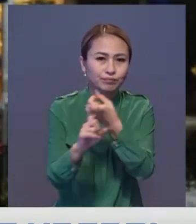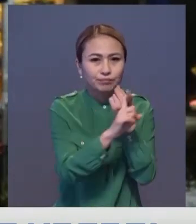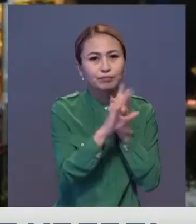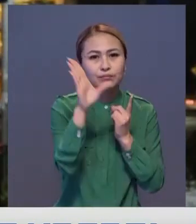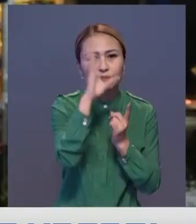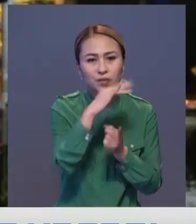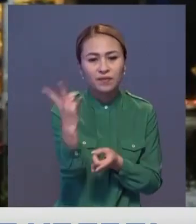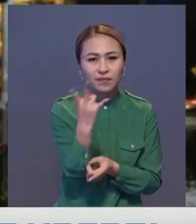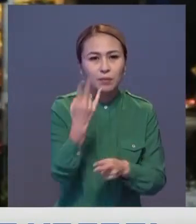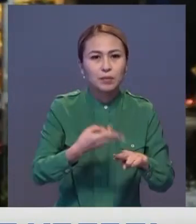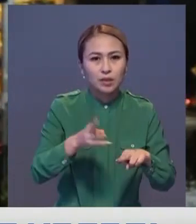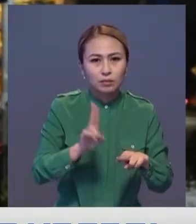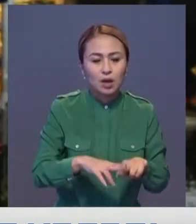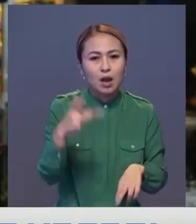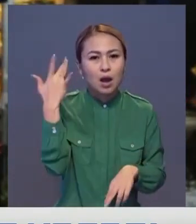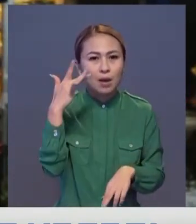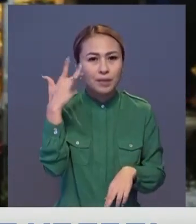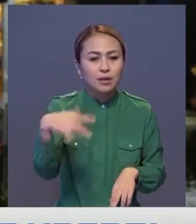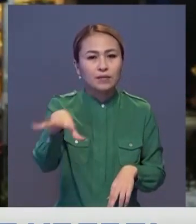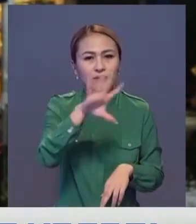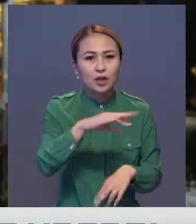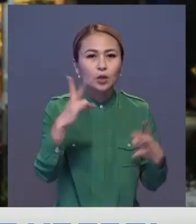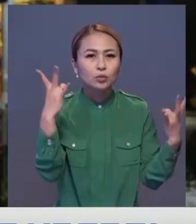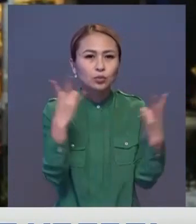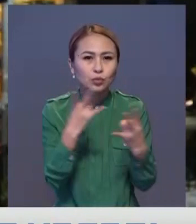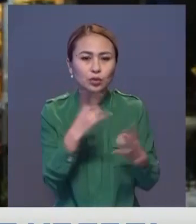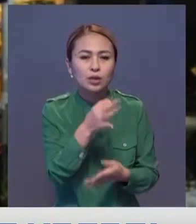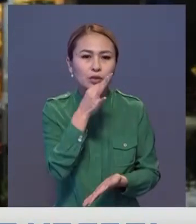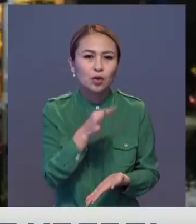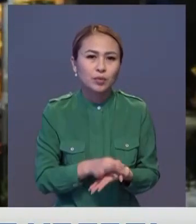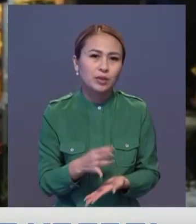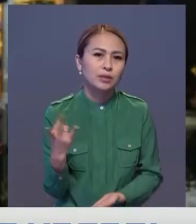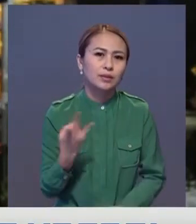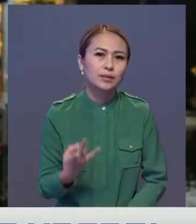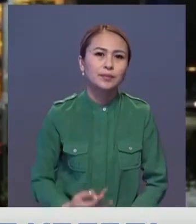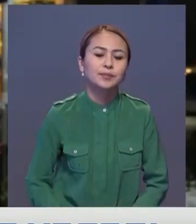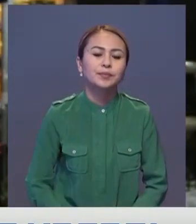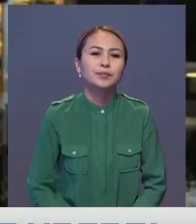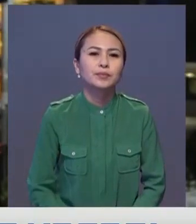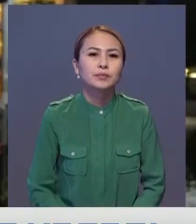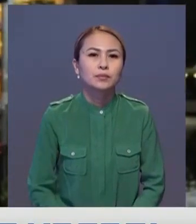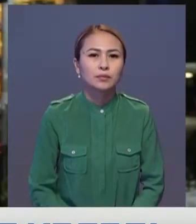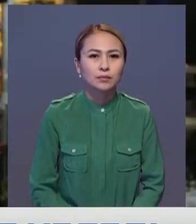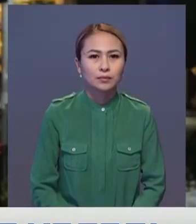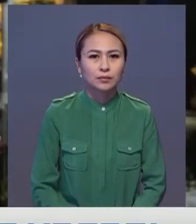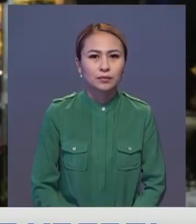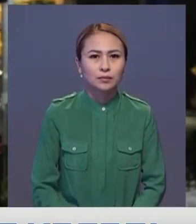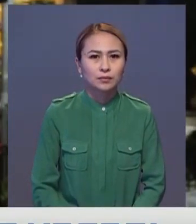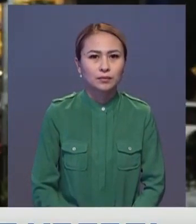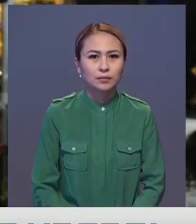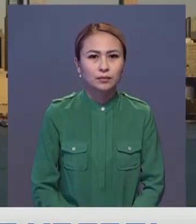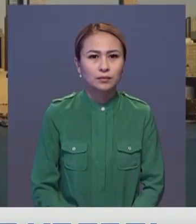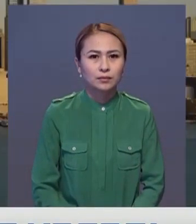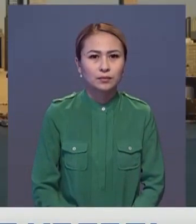сөз. Қазіргі уақытта америкалықтарға ең қажетісі жауапкершілік дейді дәрігерлер. Талғат Алманов, Ринат Садыров, Хабар